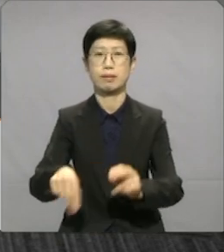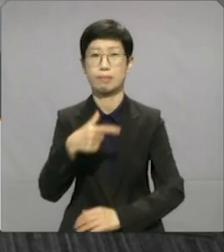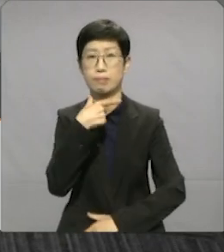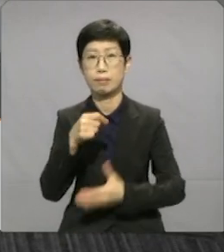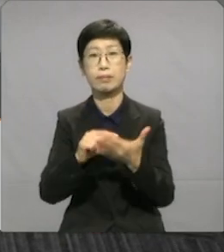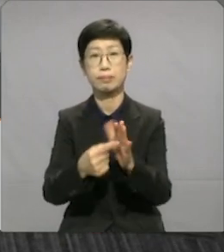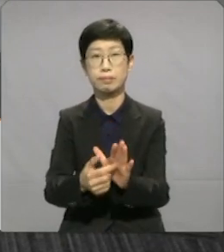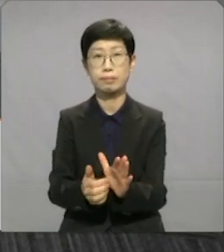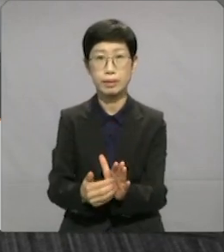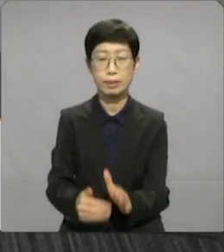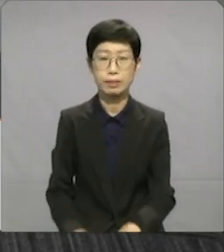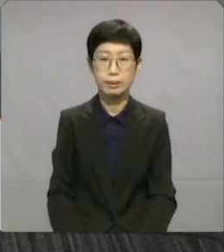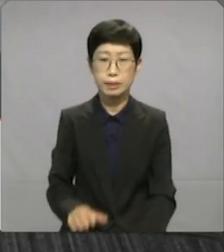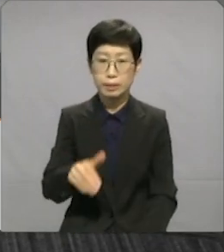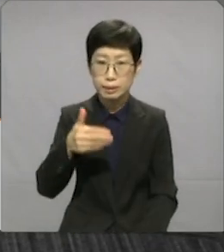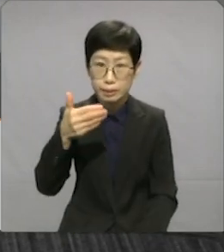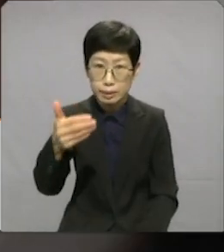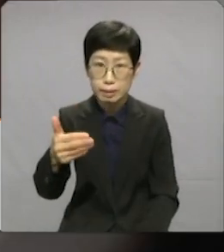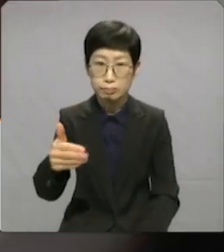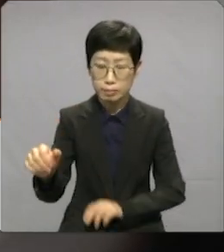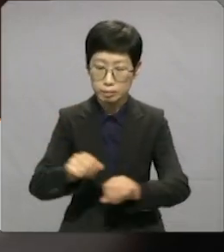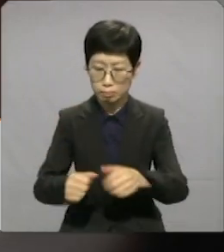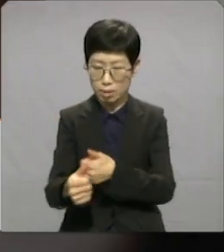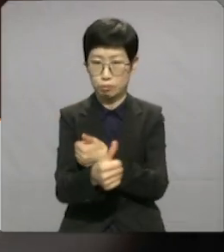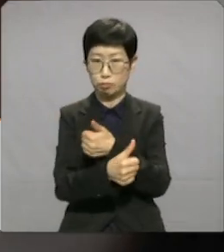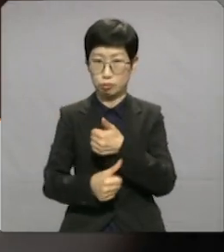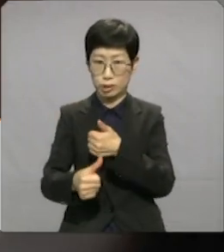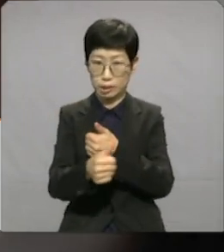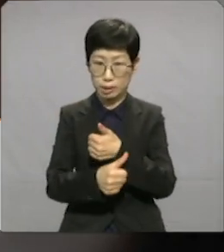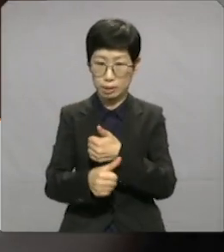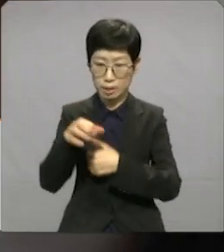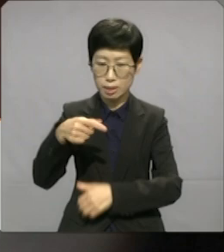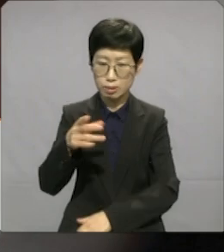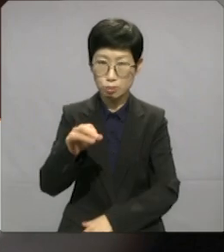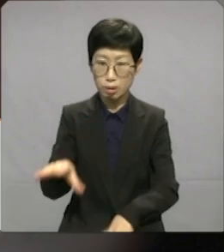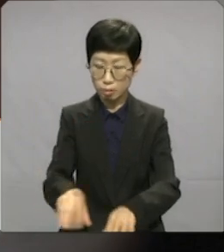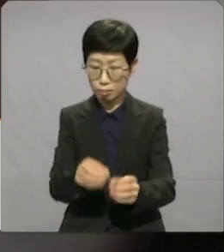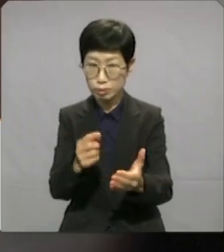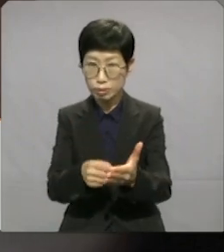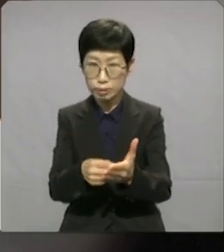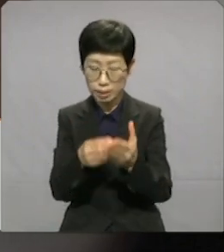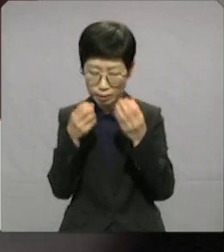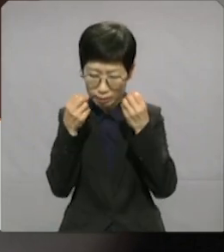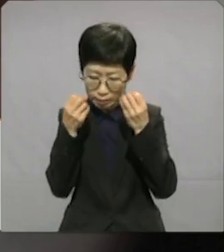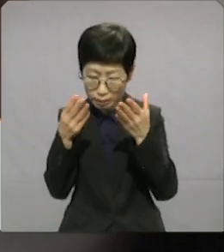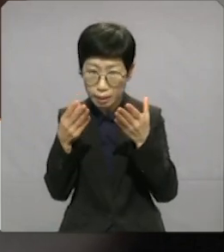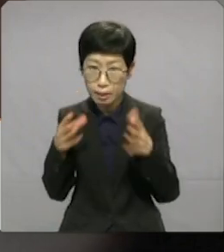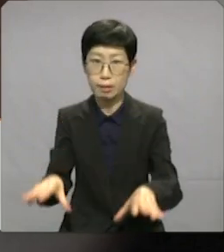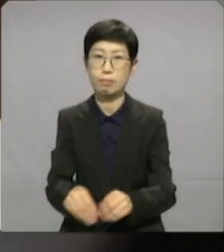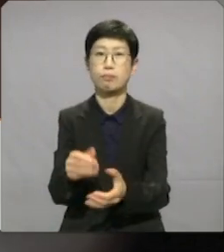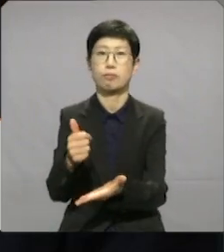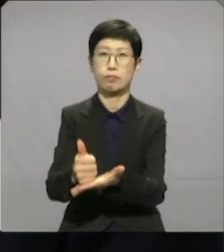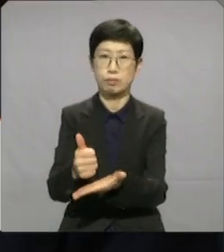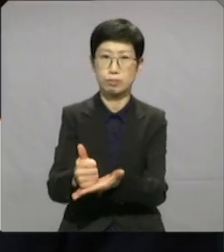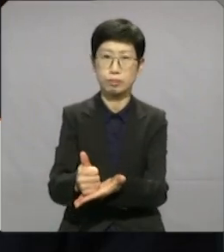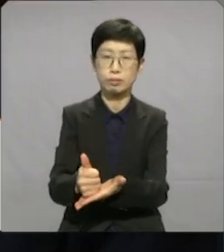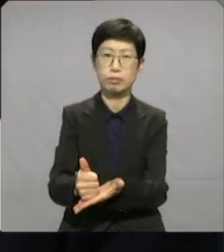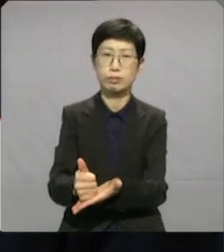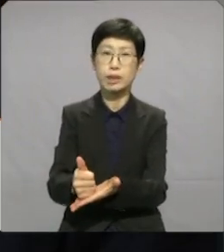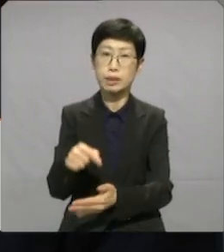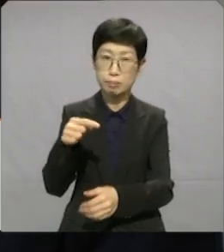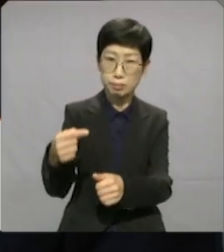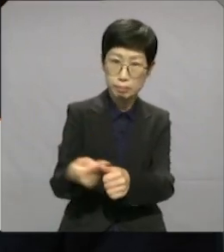밝혔습니다 자기 당중앙 집행 위원회에서 로런스 총리를 새 사무총장으로 추천할 거라며 이로서